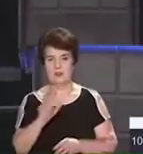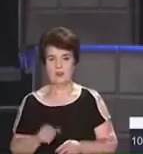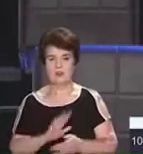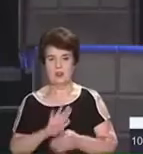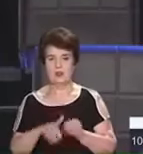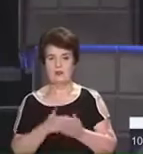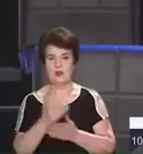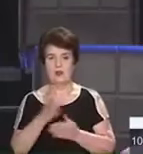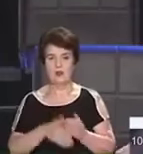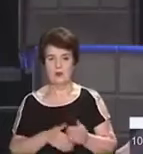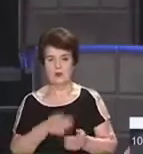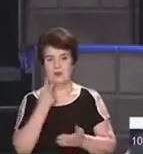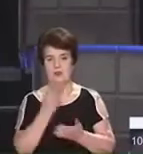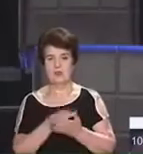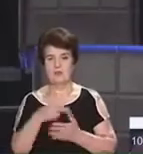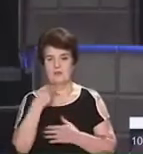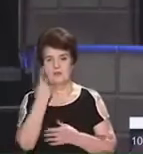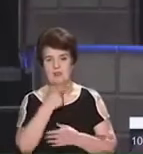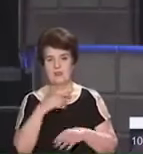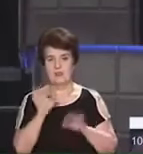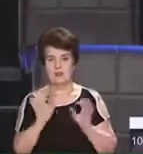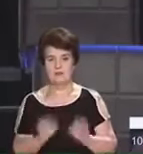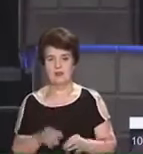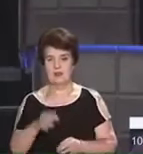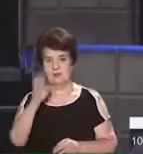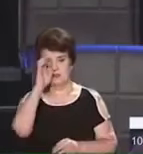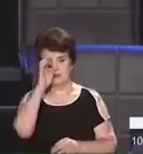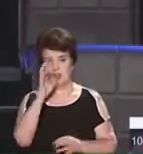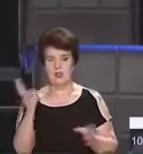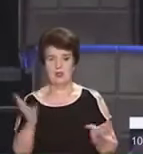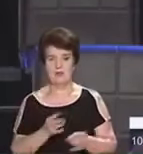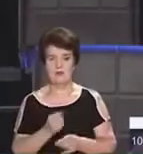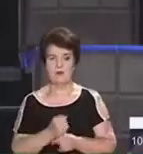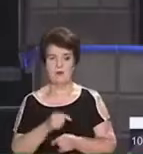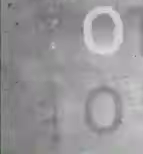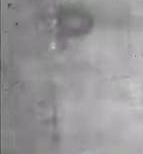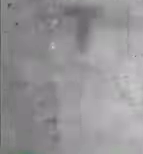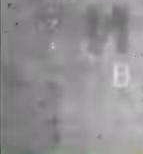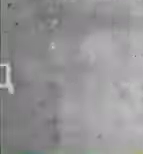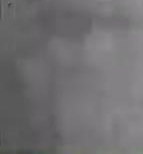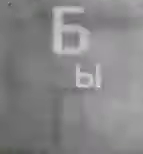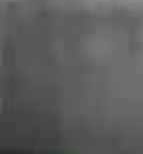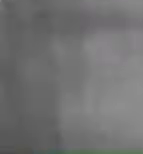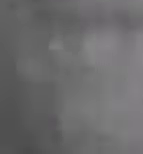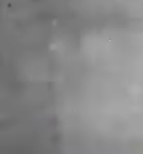соляра там фасаде воротись собор бемби специально человек дефо куку република malkova